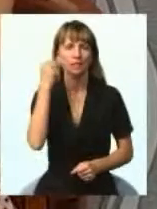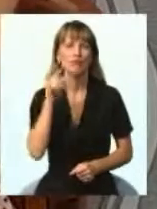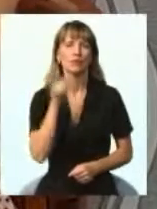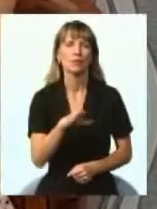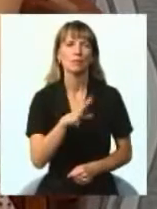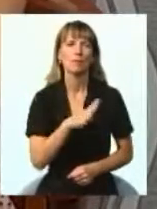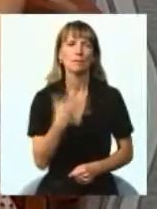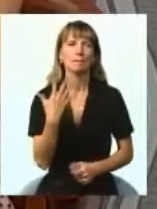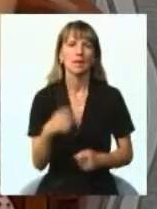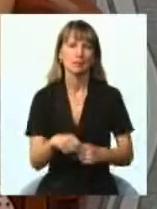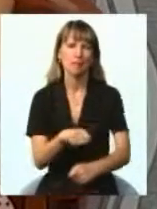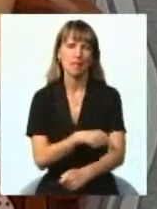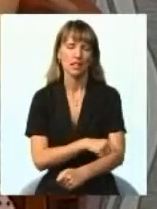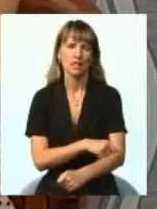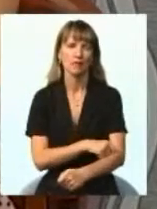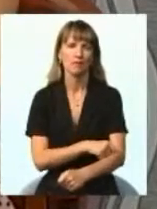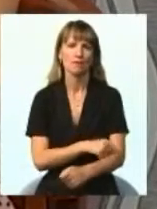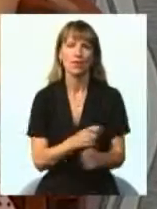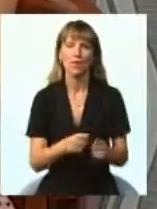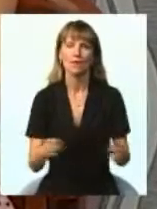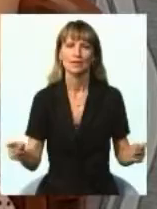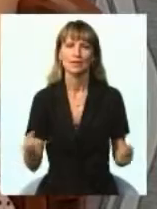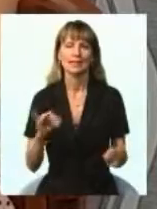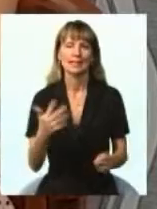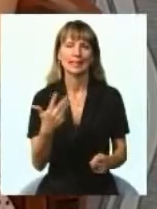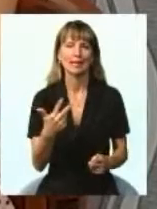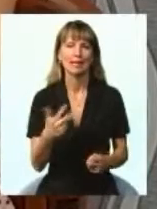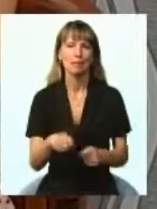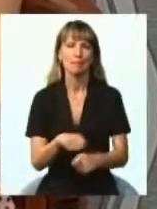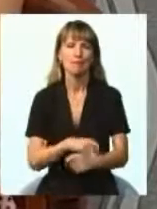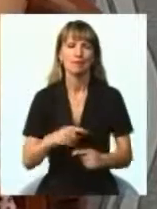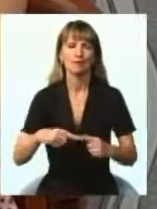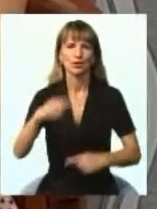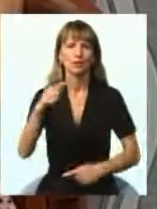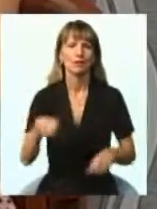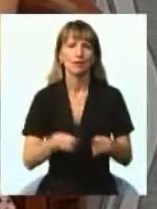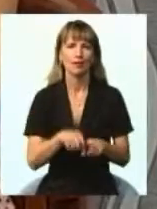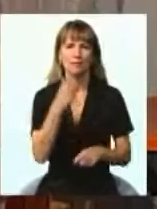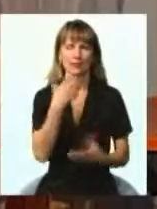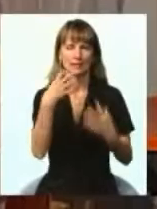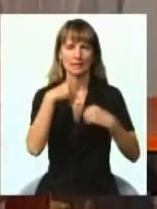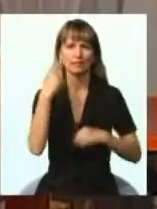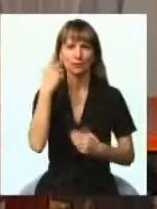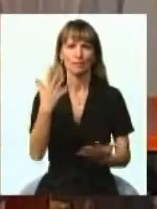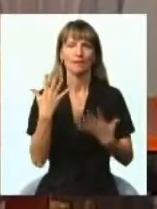Воно було 5 метрів в довжину і 3 метри в ширину. От уявляєш таке морозиво з'їсти?